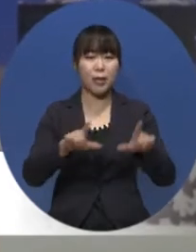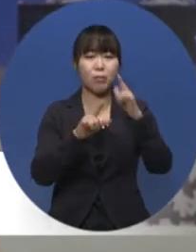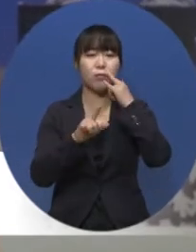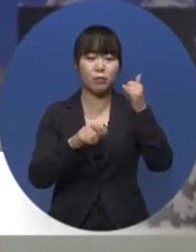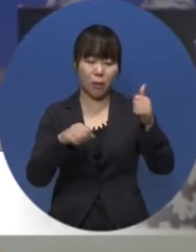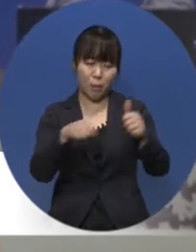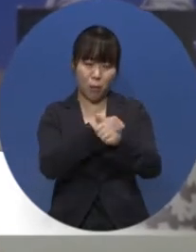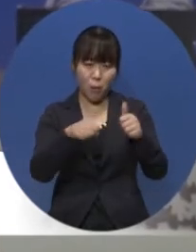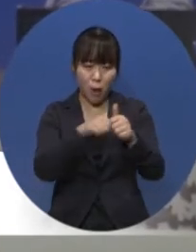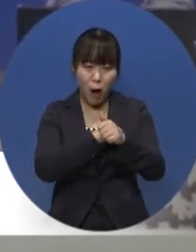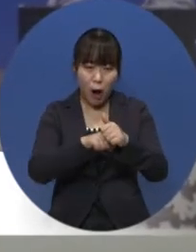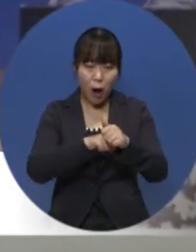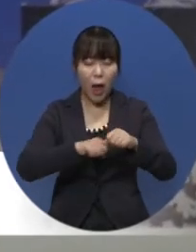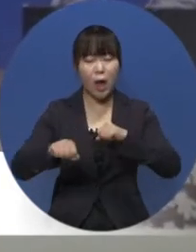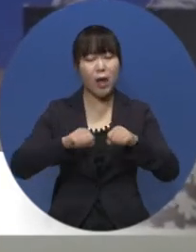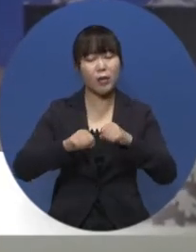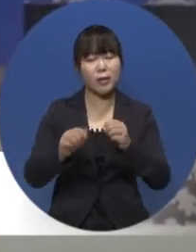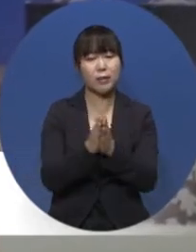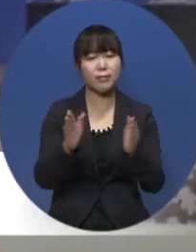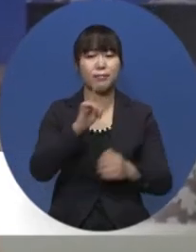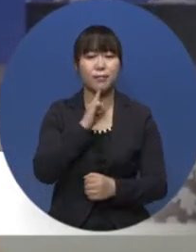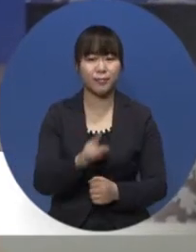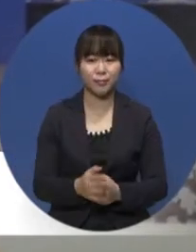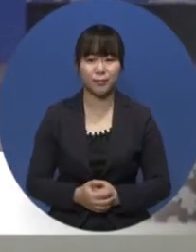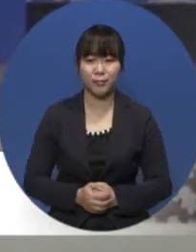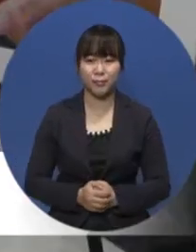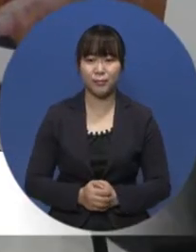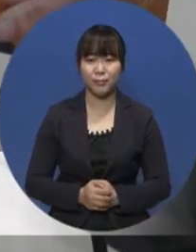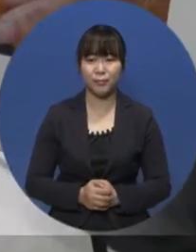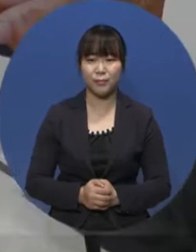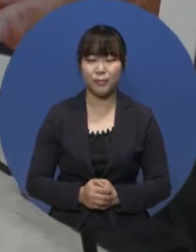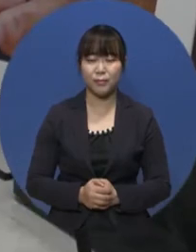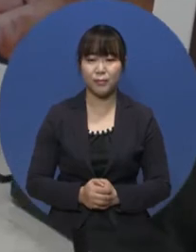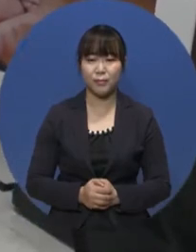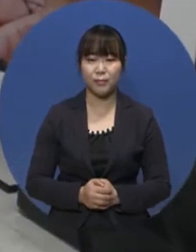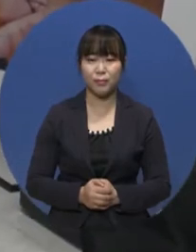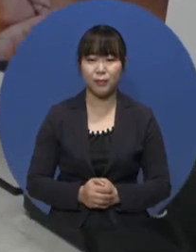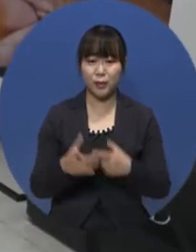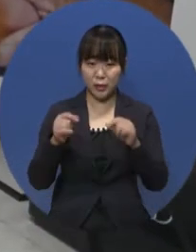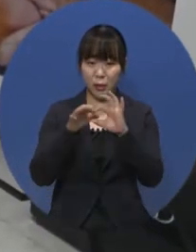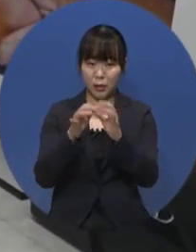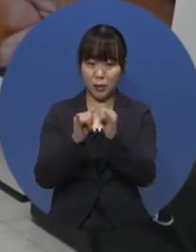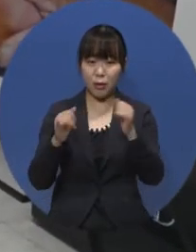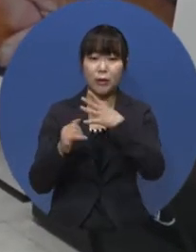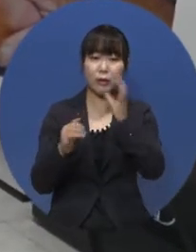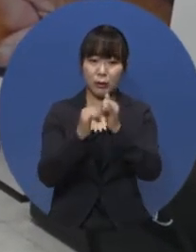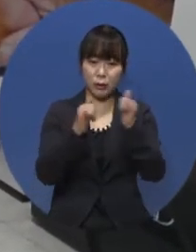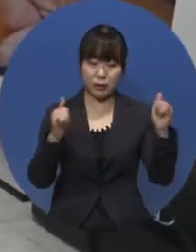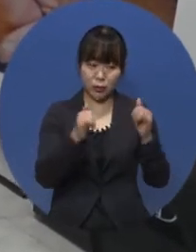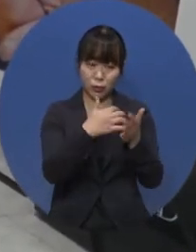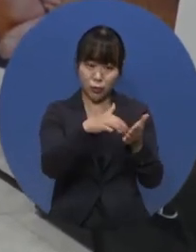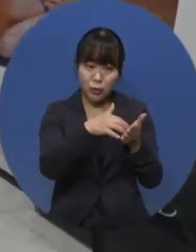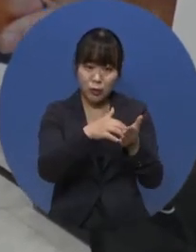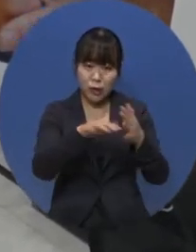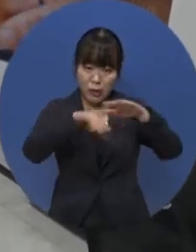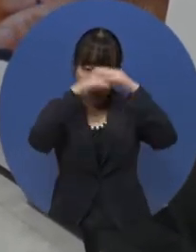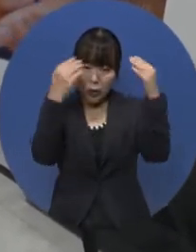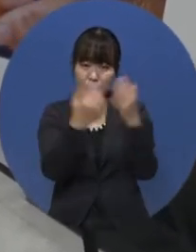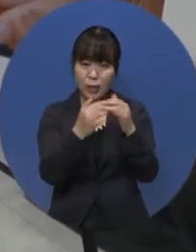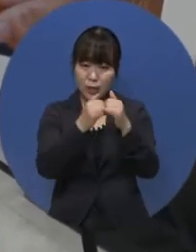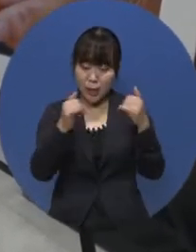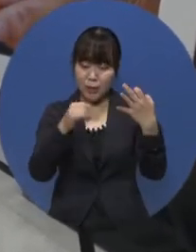이렇게 폭력적인 행위를 하게 됐다는 것을 말씀해 주셨습니다. 강동구 관계자는 어르신 인구는 전체